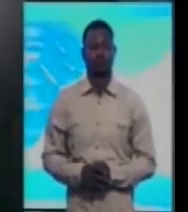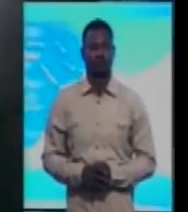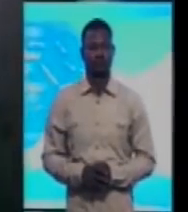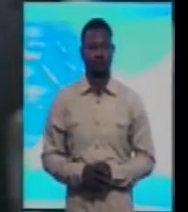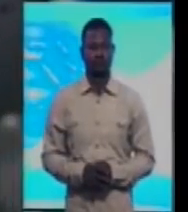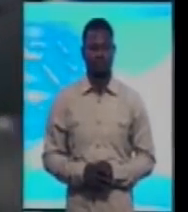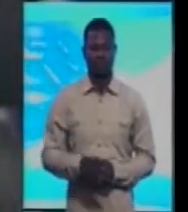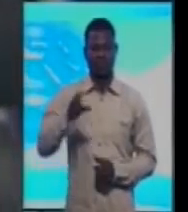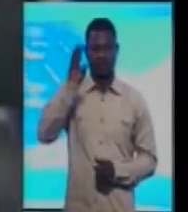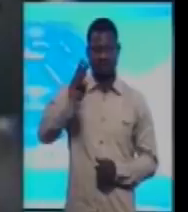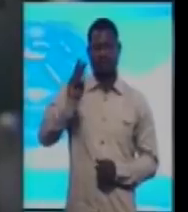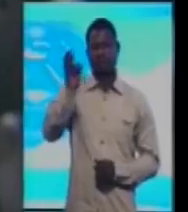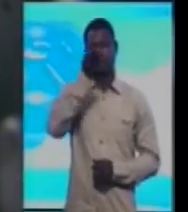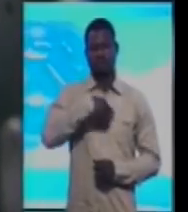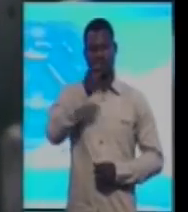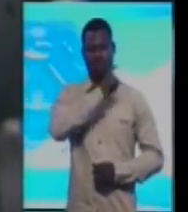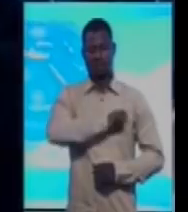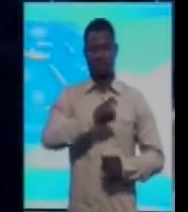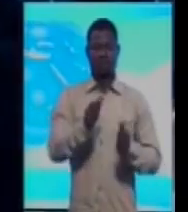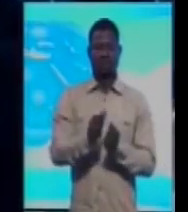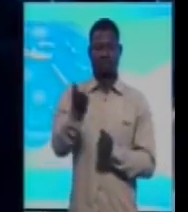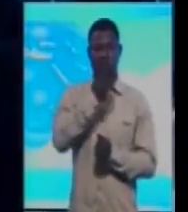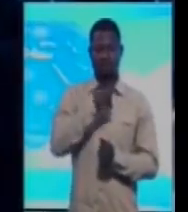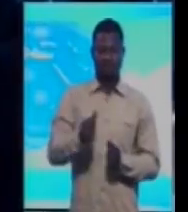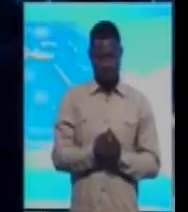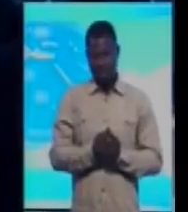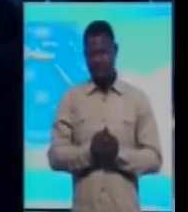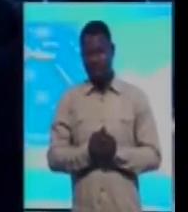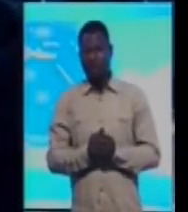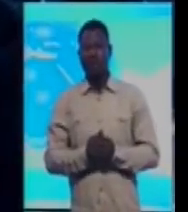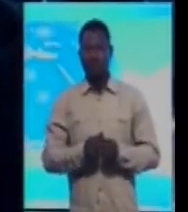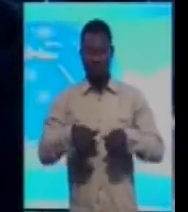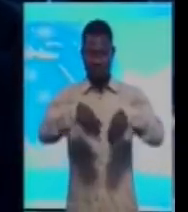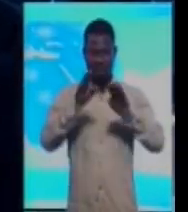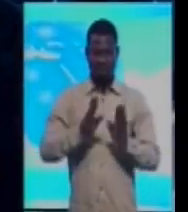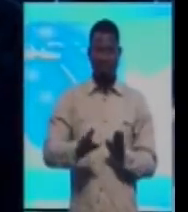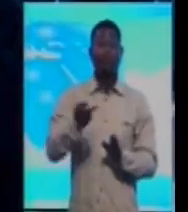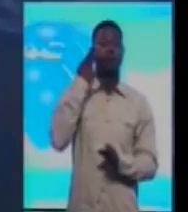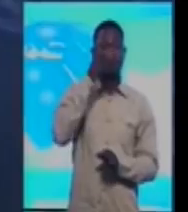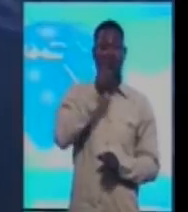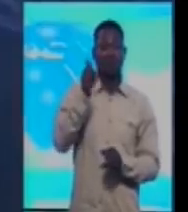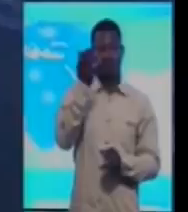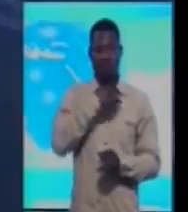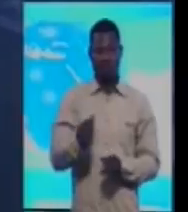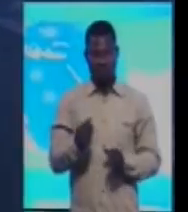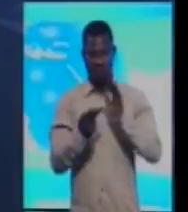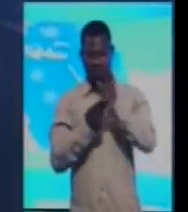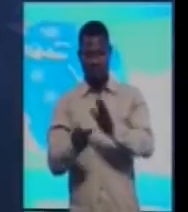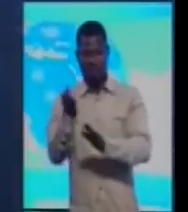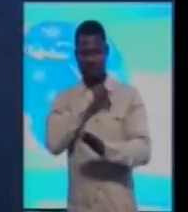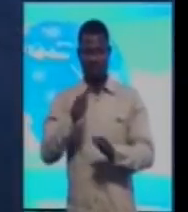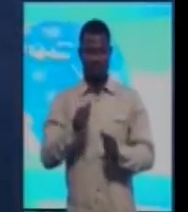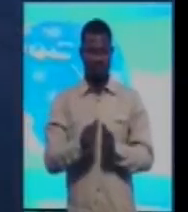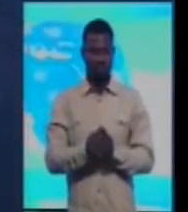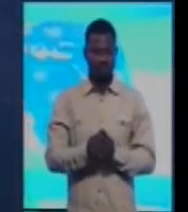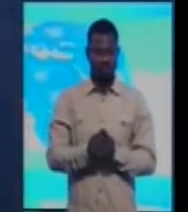6 soldats de bronze portant un cercueil invisible pour symboliser les militaires français tués au combat et le vide laissé par leur